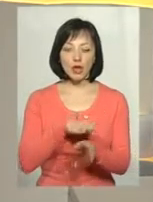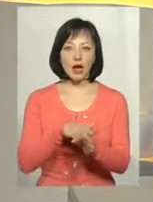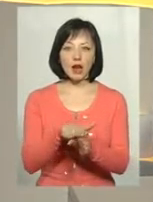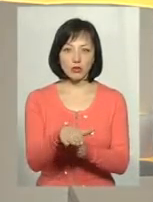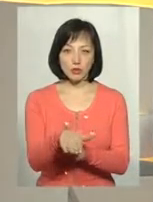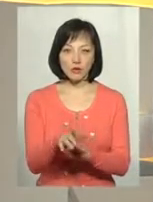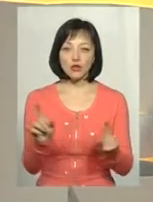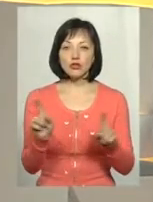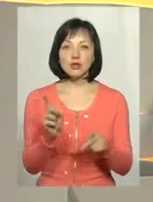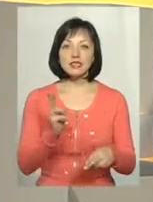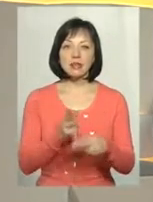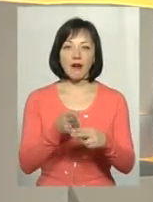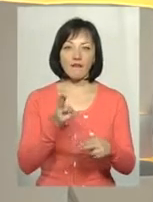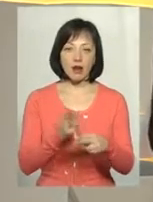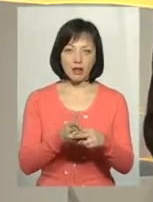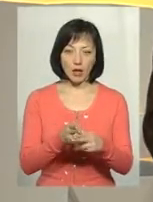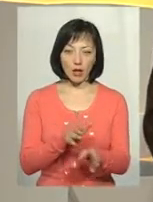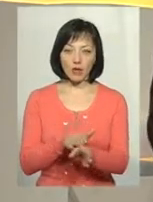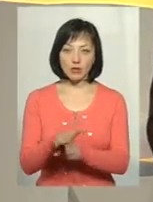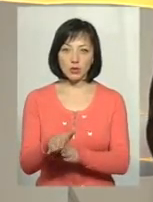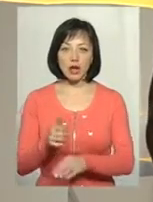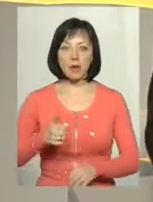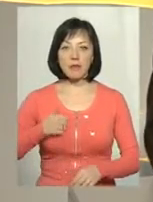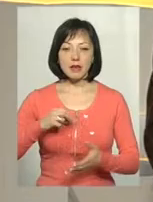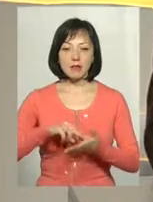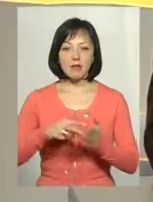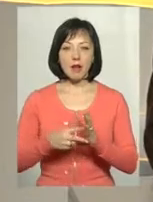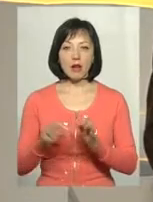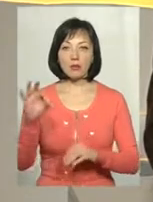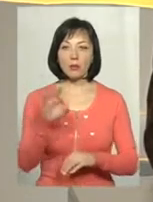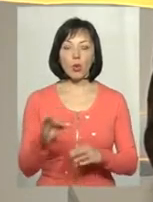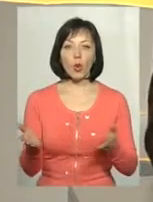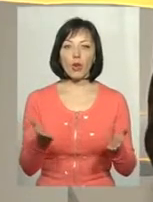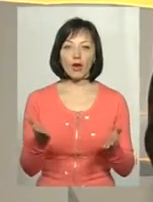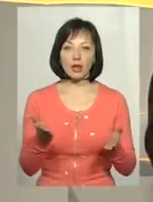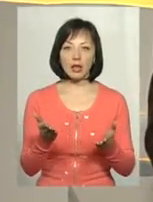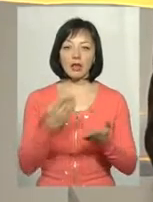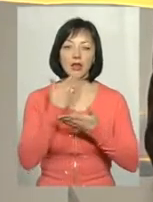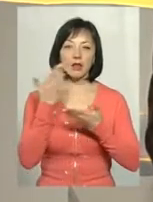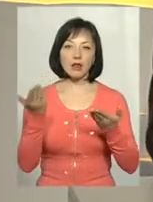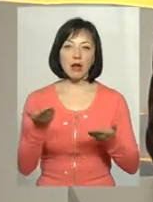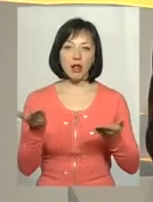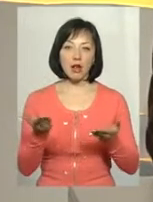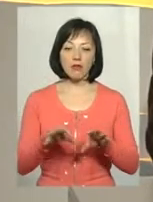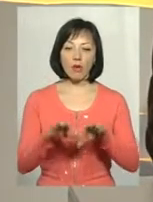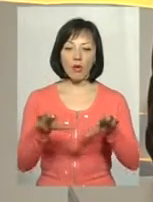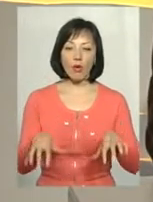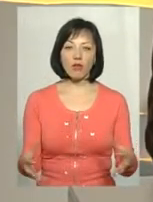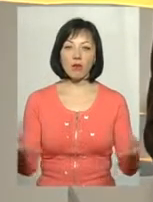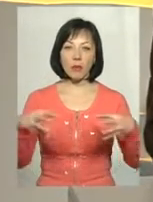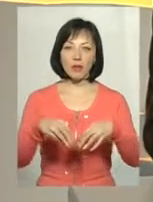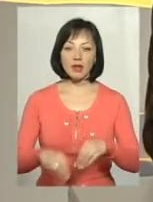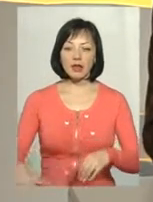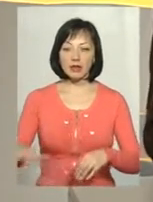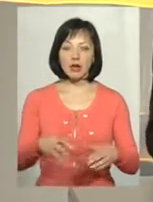реалізовані? Що завадило реалізувати ті амбітні плани, про які декларували голови об'єднаних тергромад